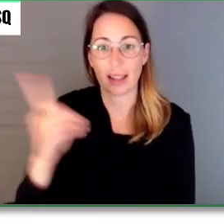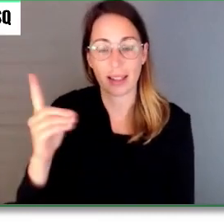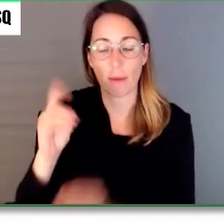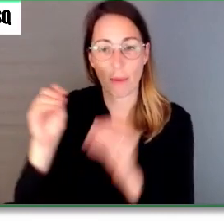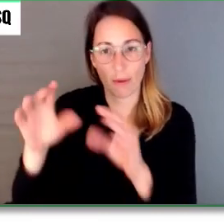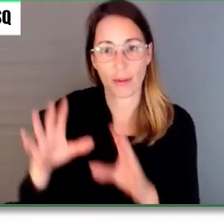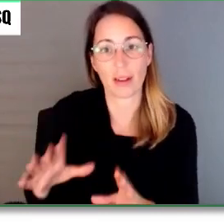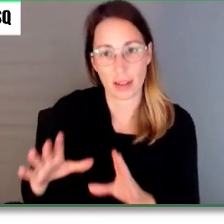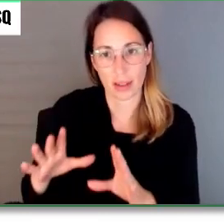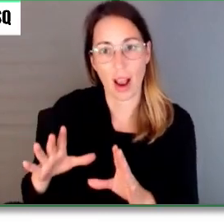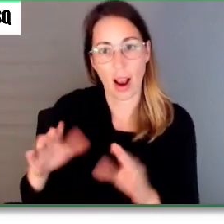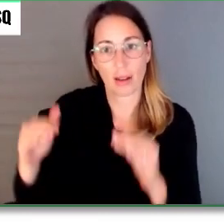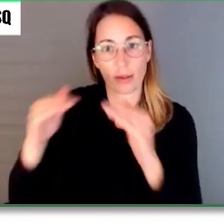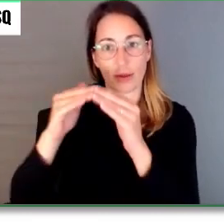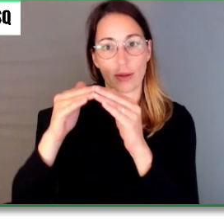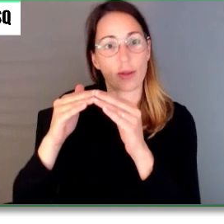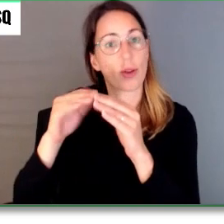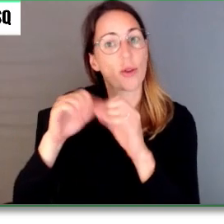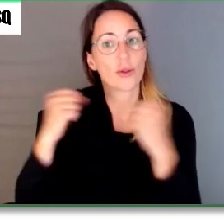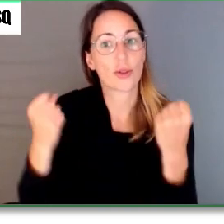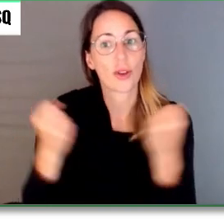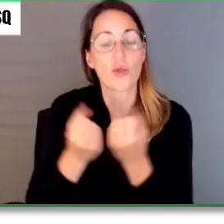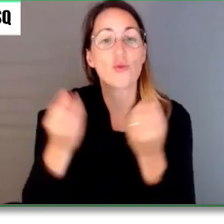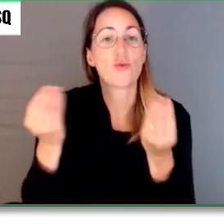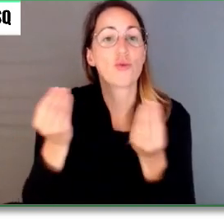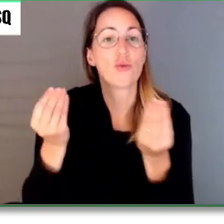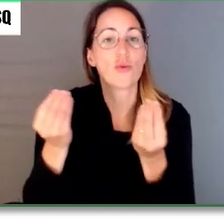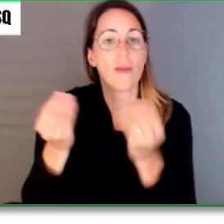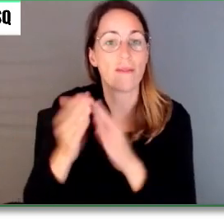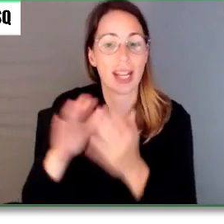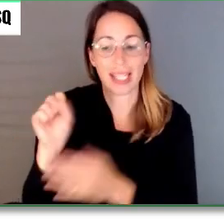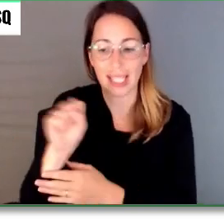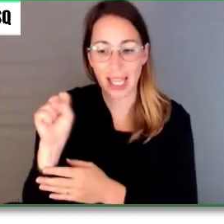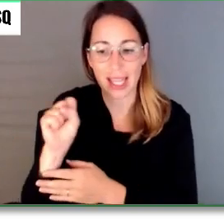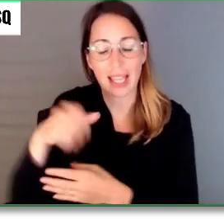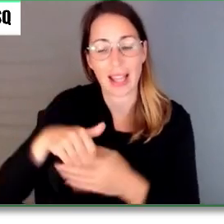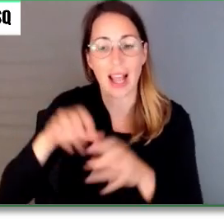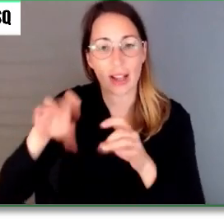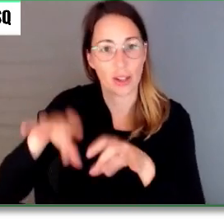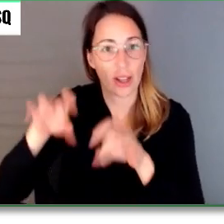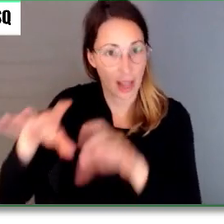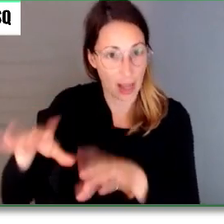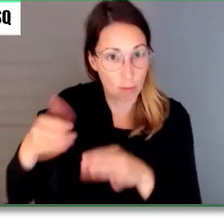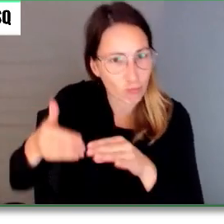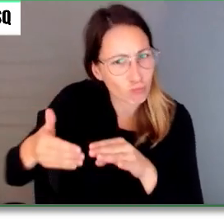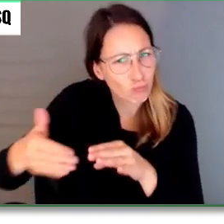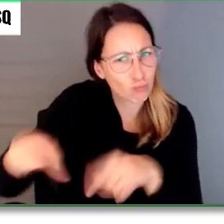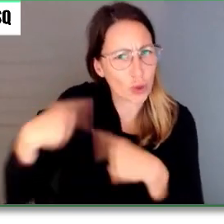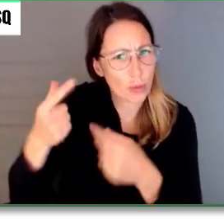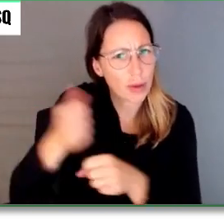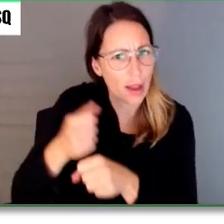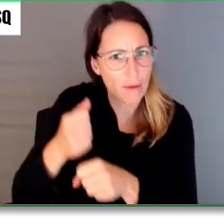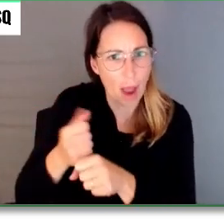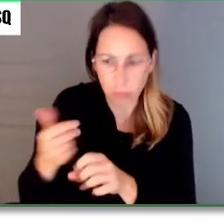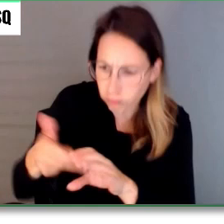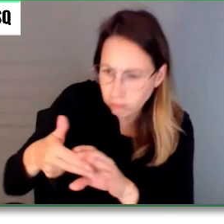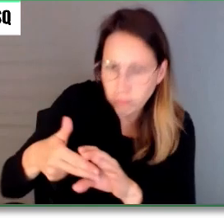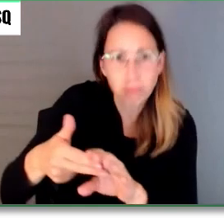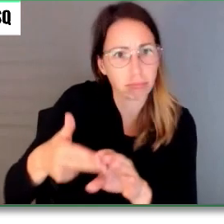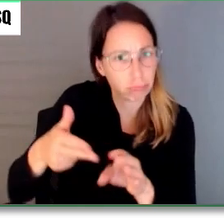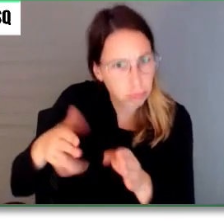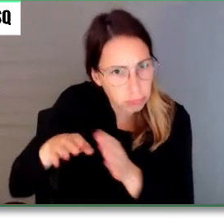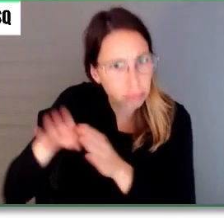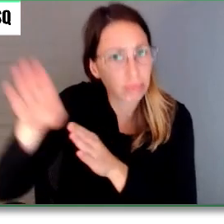au Sydney, en Australie. Au cours de sa carrière, il a fait de la recherche et a contribué au développement. Il a préconisé pour l'accès